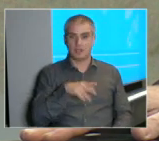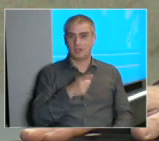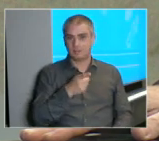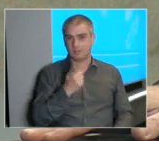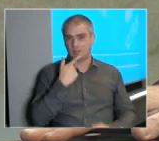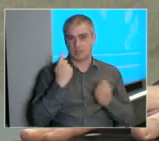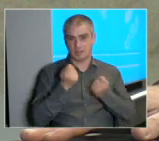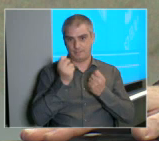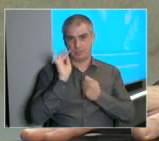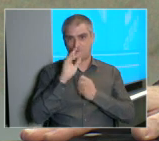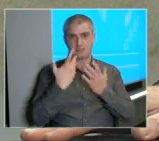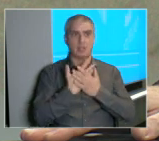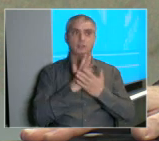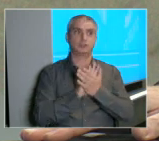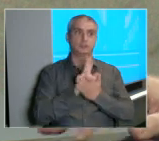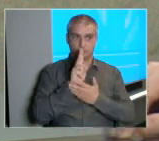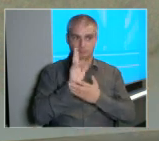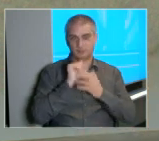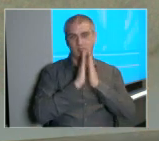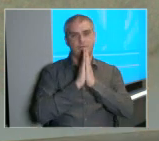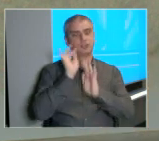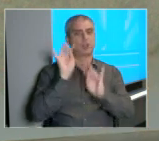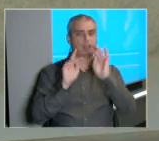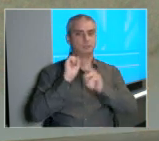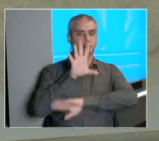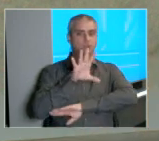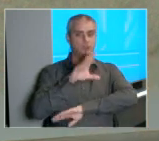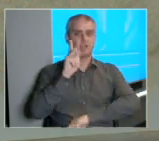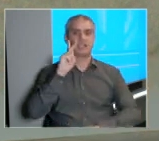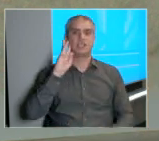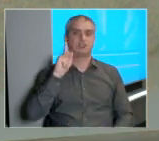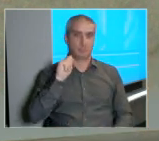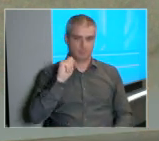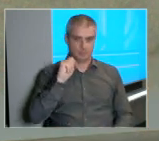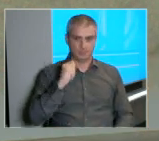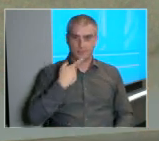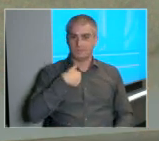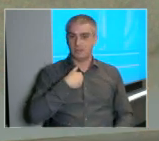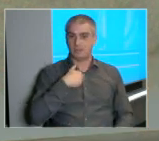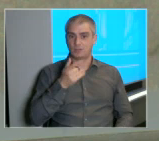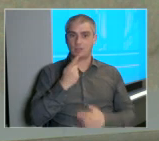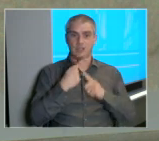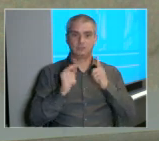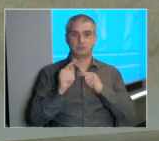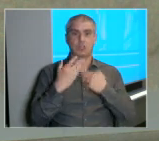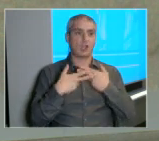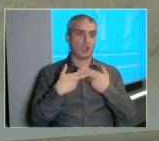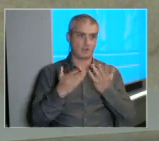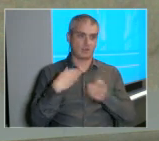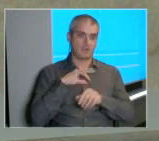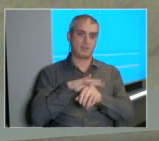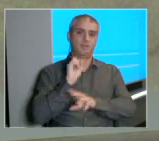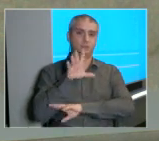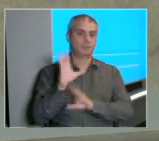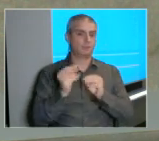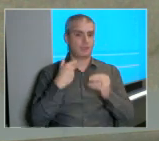על הקמפיין שלו נגד חדשות 12 והקריאה להחרמת שידורי קשת. אז אנחנו כאן בחצי השעה הקרובה ומלווים את השידור